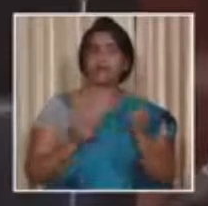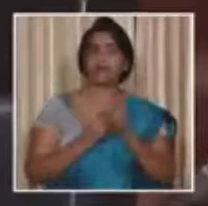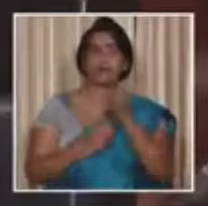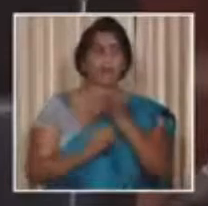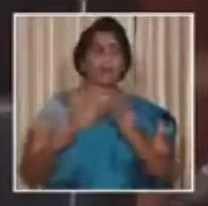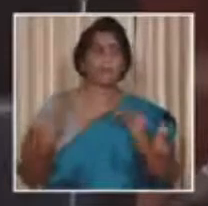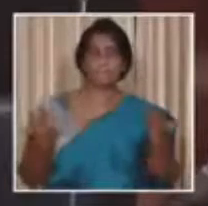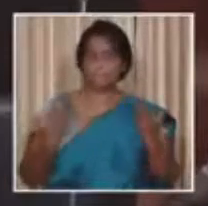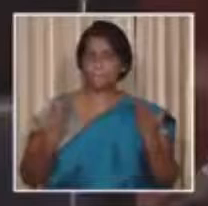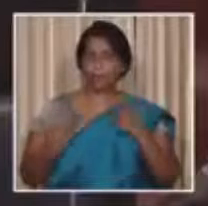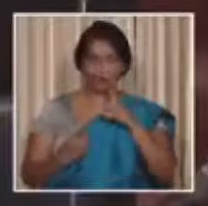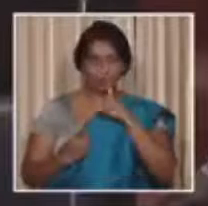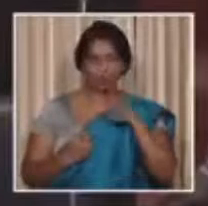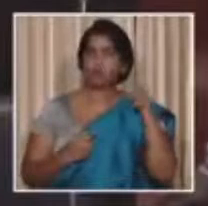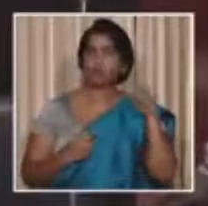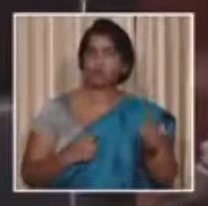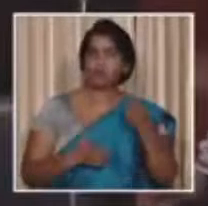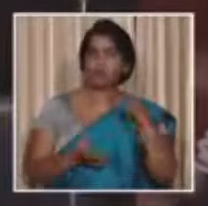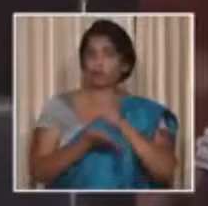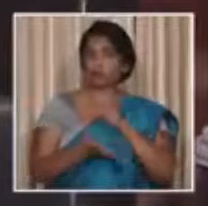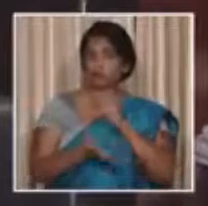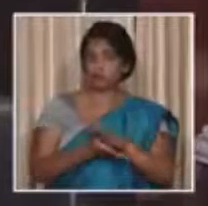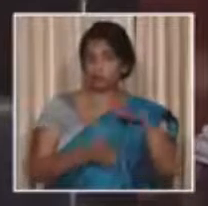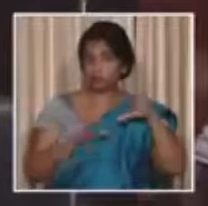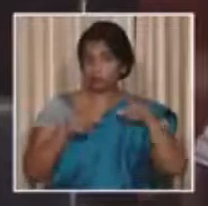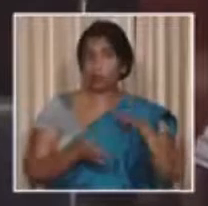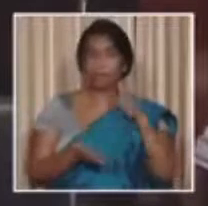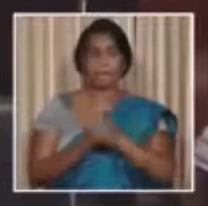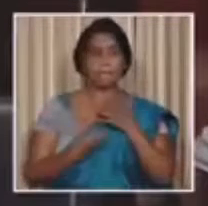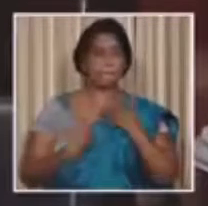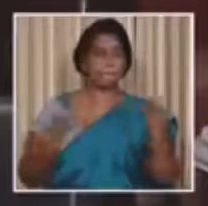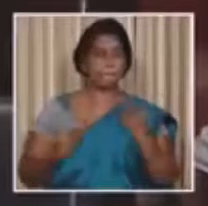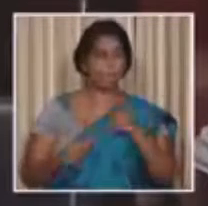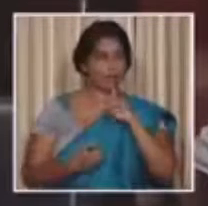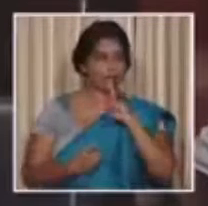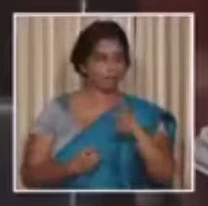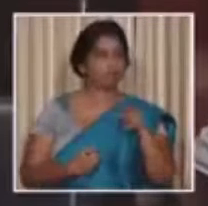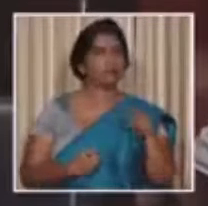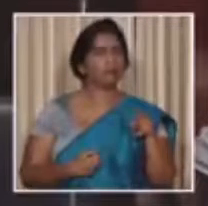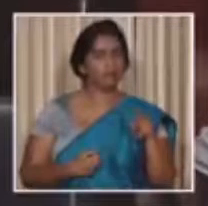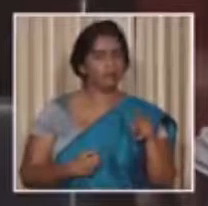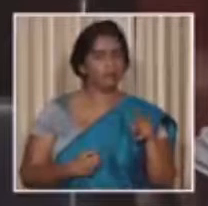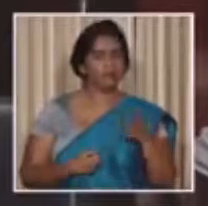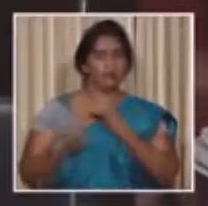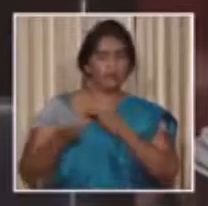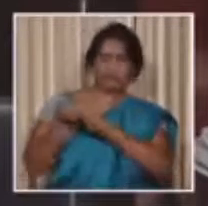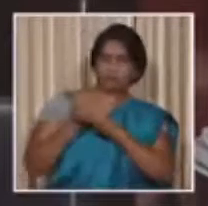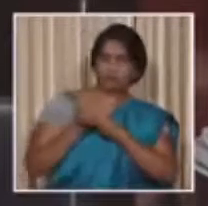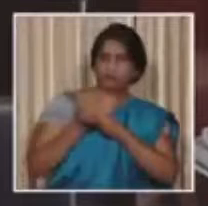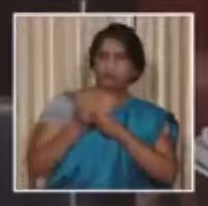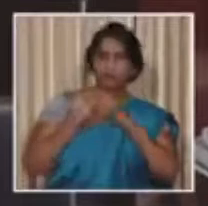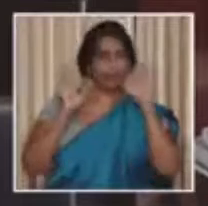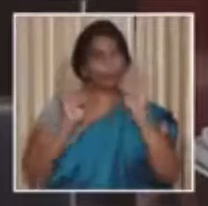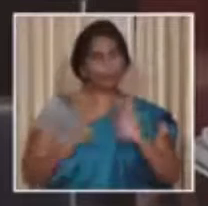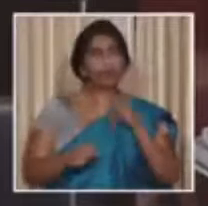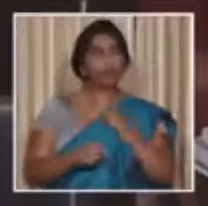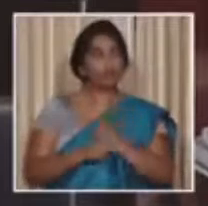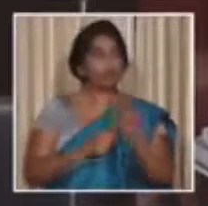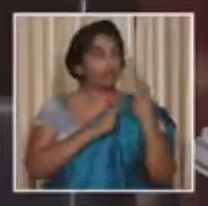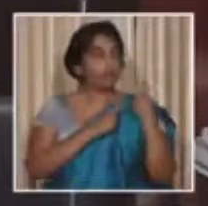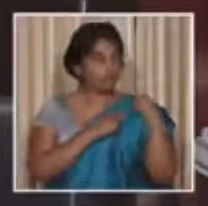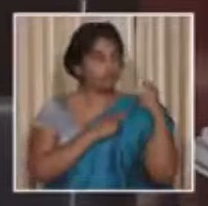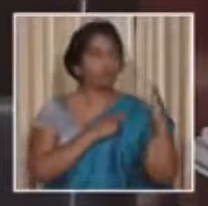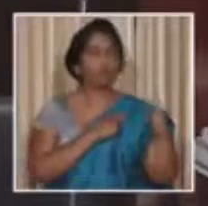කියලා එතකොට බුදුරජාණන් කියනවා අච්චු ගන්න බෑ කියලා. ඉතින් කකුලෙන් අදින්න ඇතුව රජයට වගකීමක් තියෙනවා